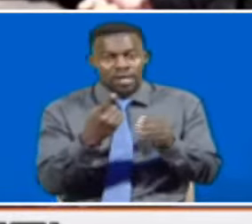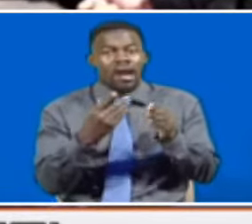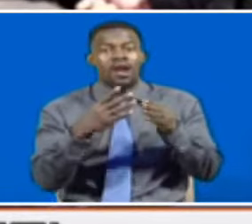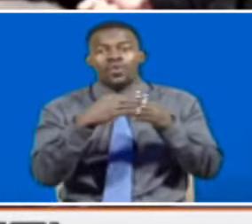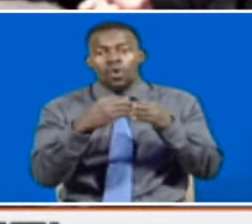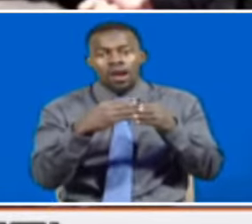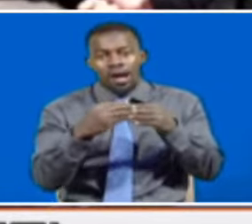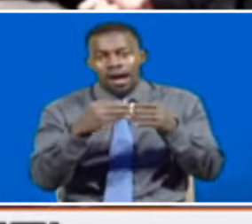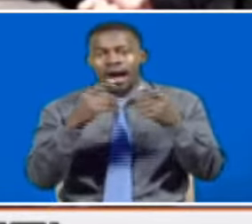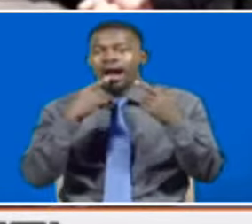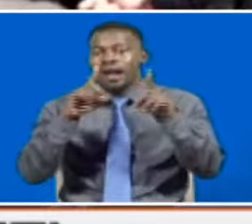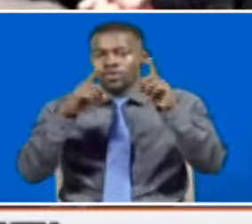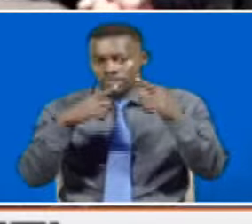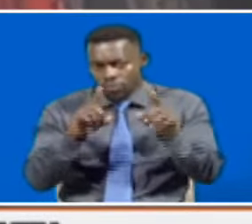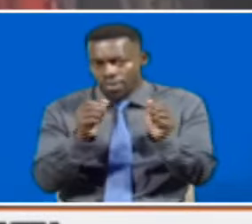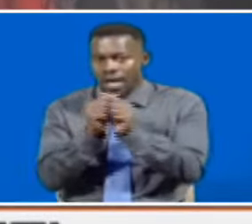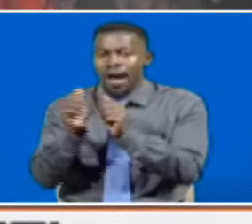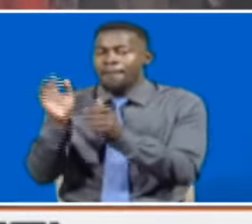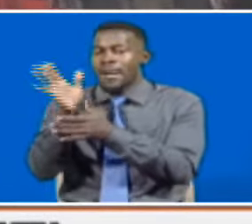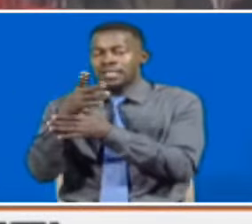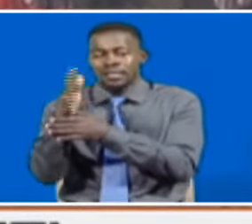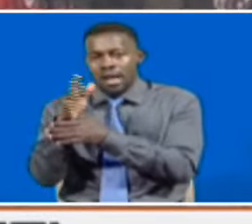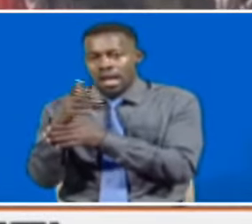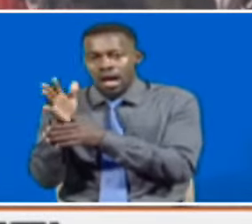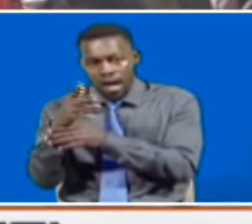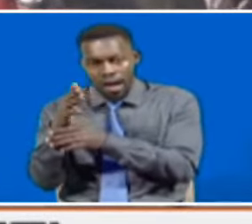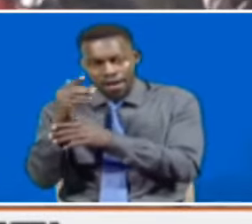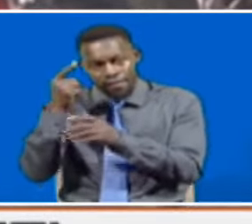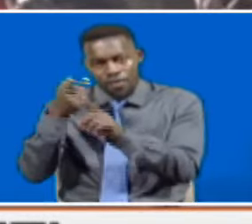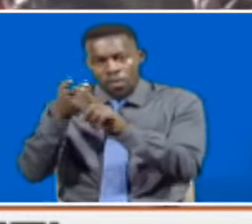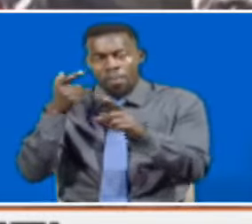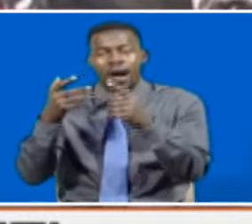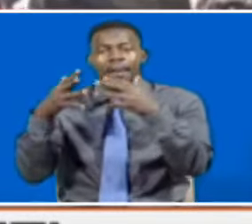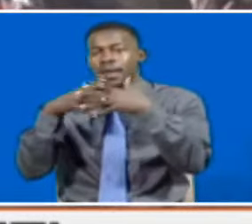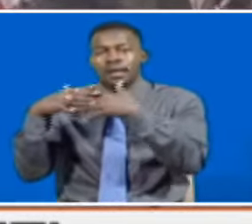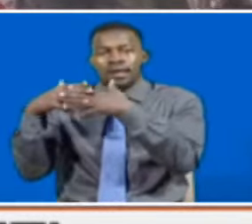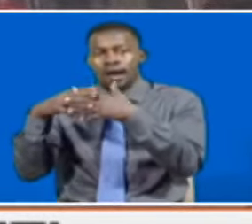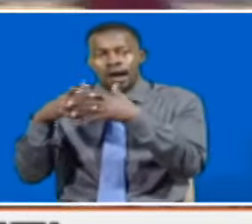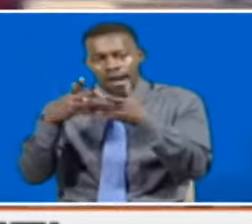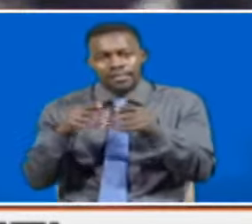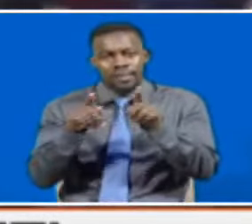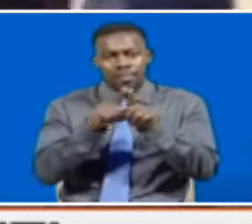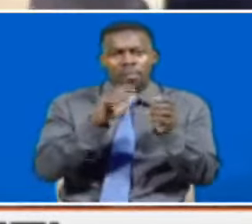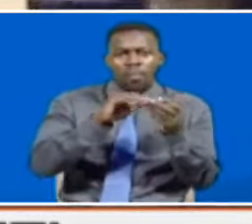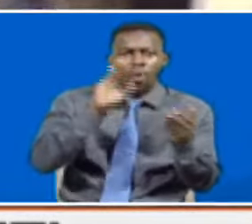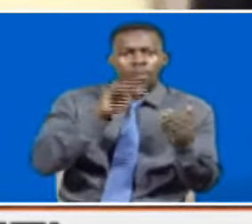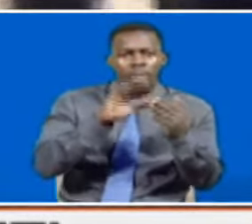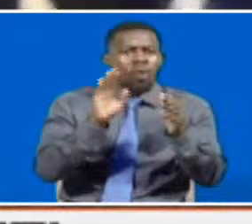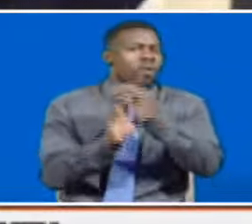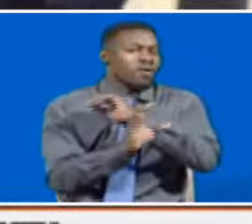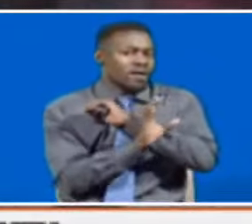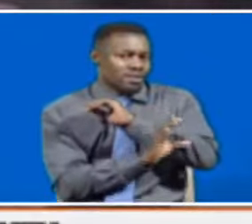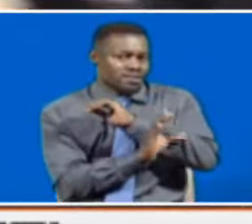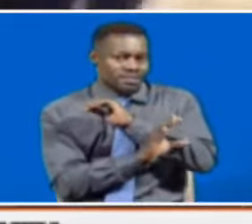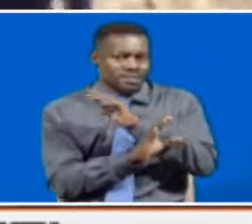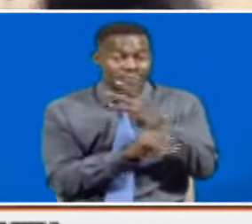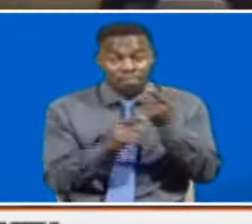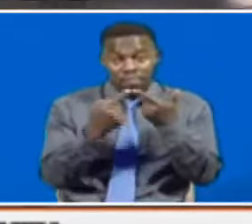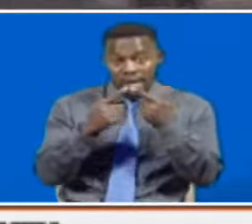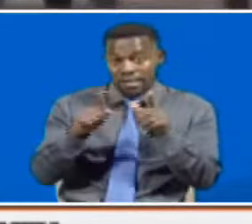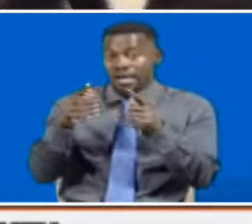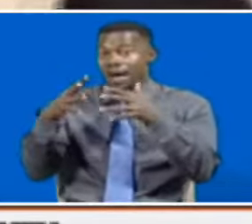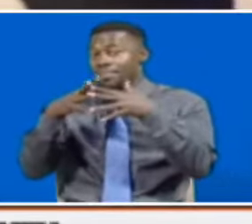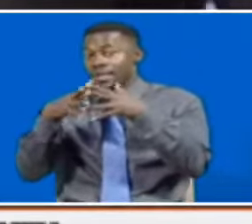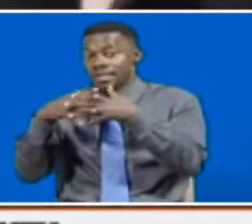na waziri wa mambo ya nje Anthony Blinken. Taifa la Haiti liko kilomita 3000 kutoka Marekani, lakini serikali ya Joe Biden badala